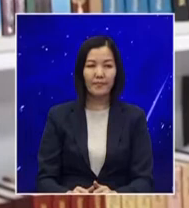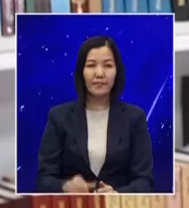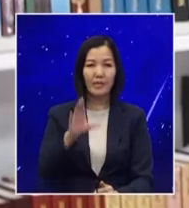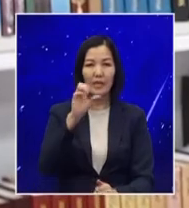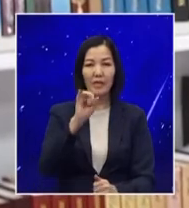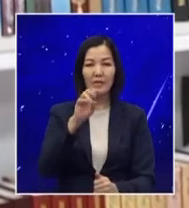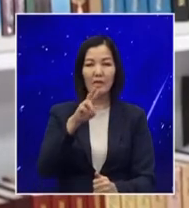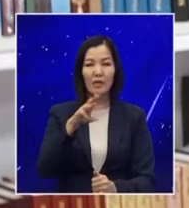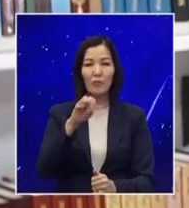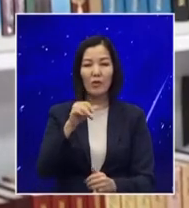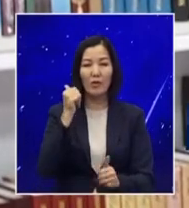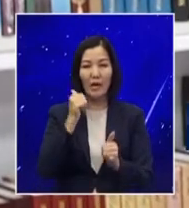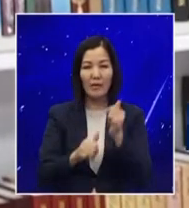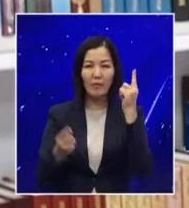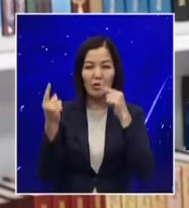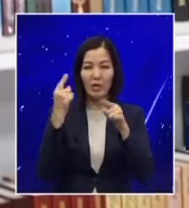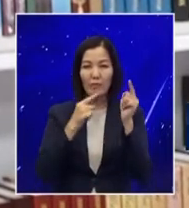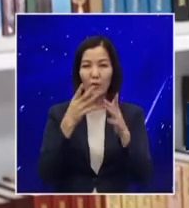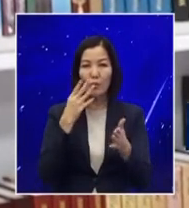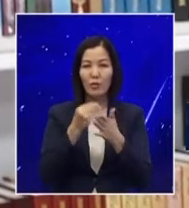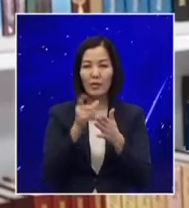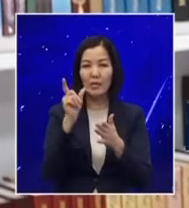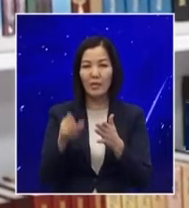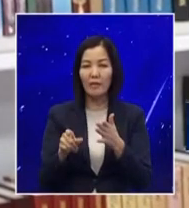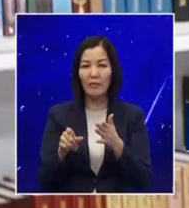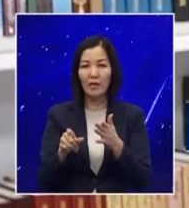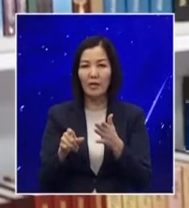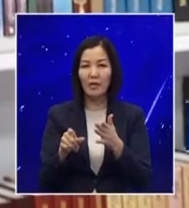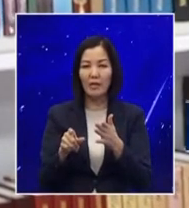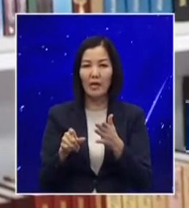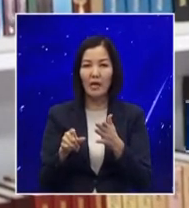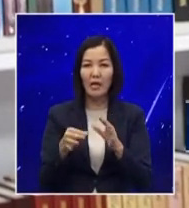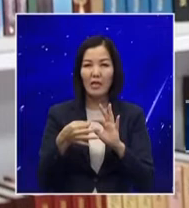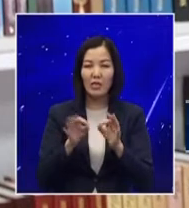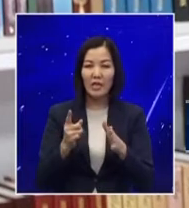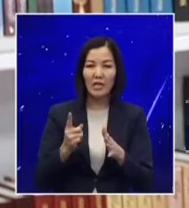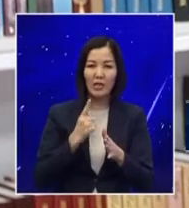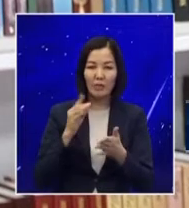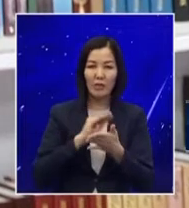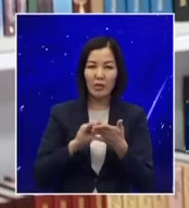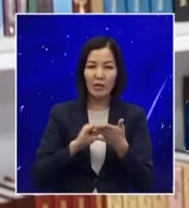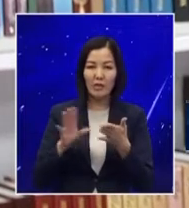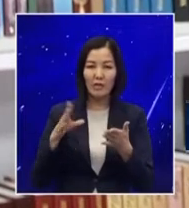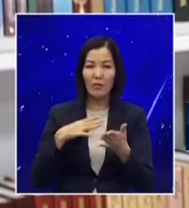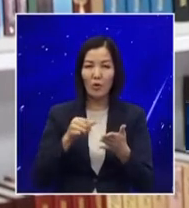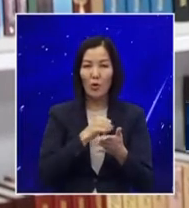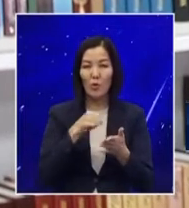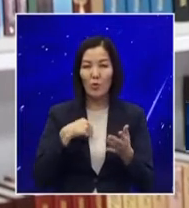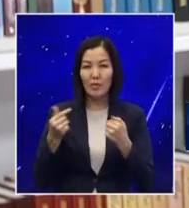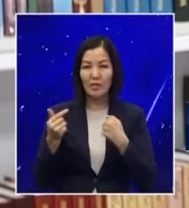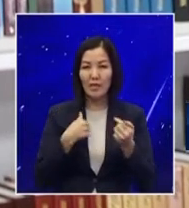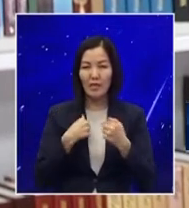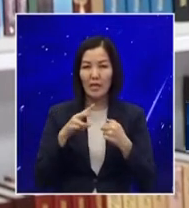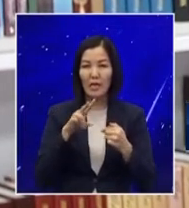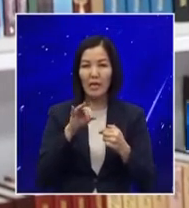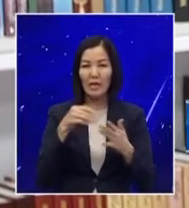Сайын Мұратбеков әрбір шығармасы арқылы өз кейіпкерлерін көркем тұрғыда айшықтай білген жазушы. Ол өз салған соқпақта көбіне лирикалық шегіністен